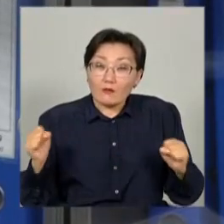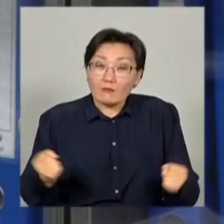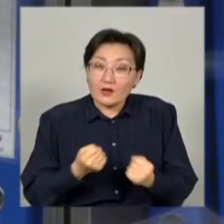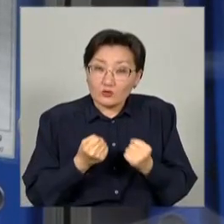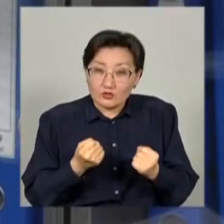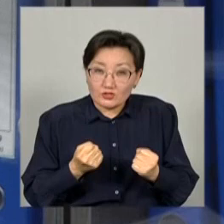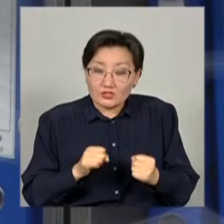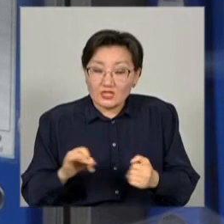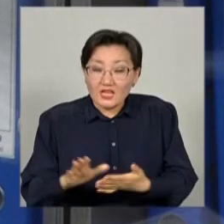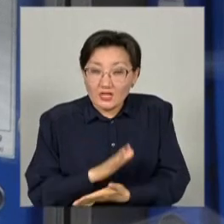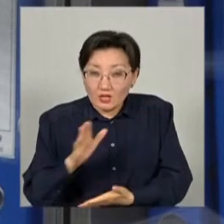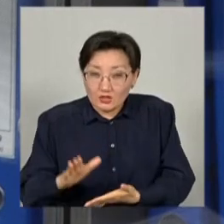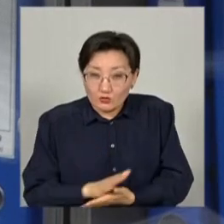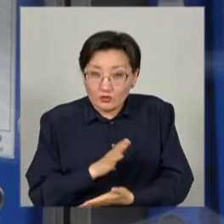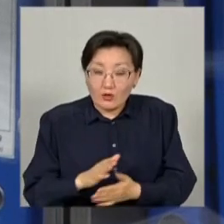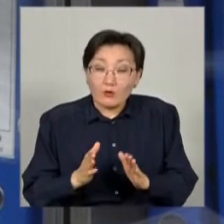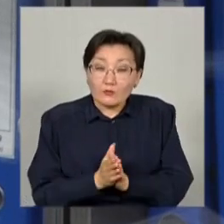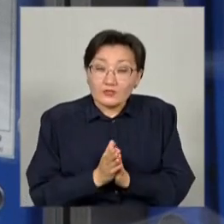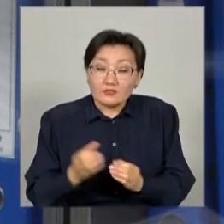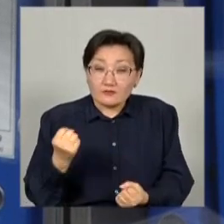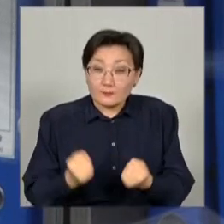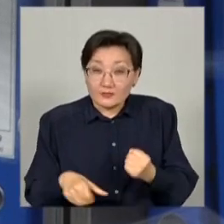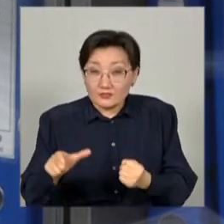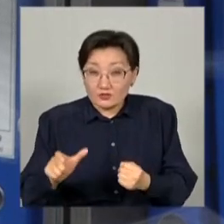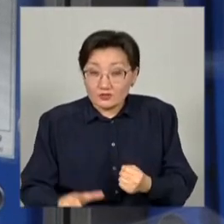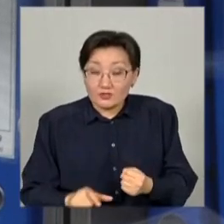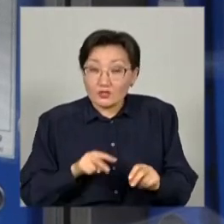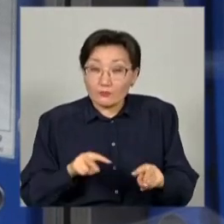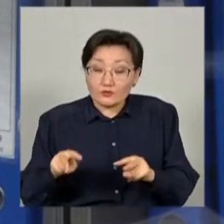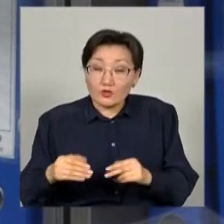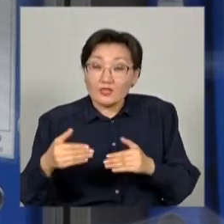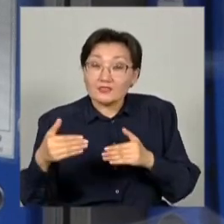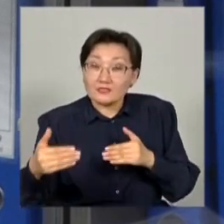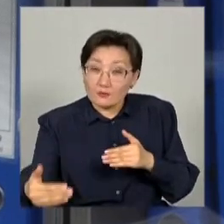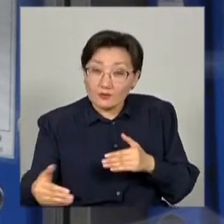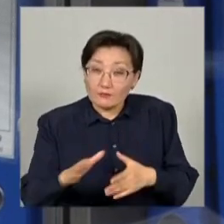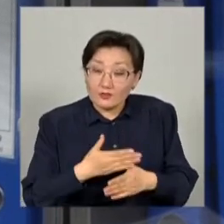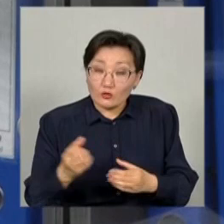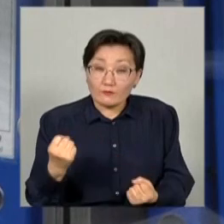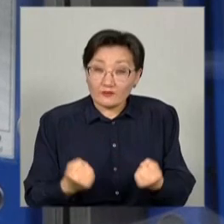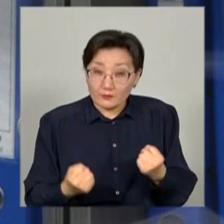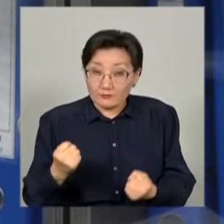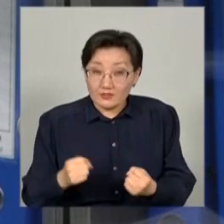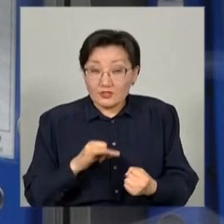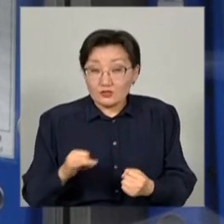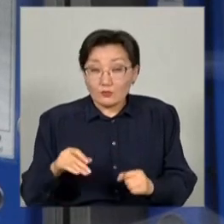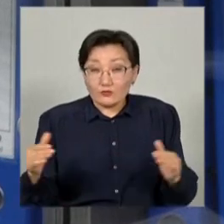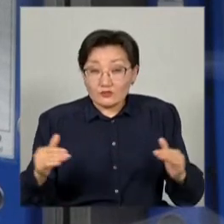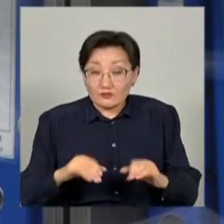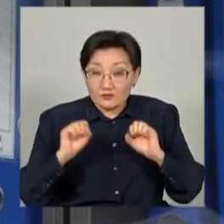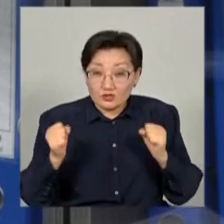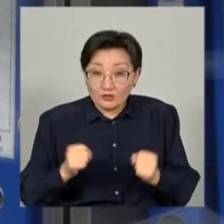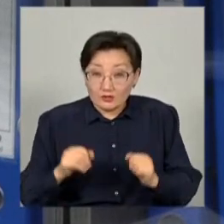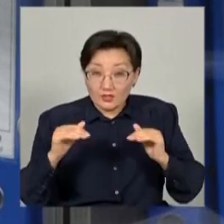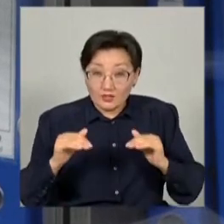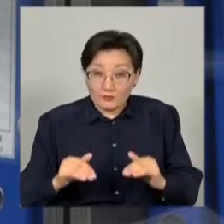и гололедицу, просим автолюбителей соблюдать дистанцию между автомобилями, уменьшить скоростной